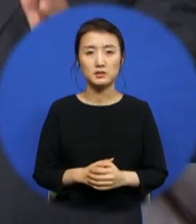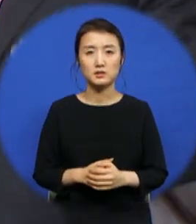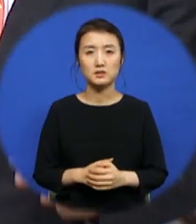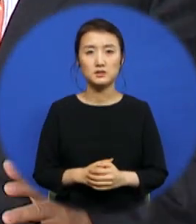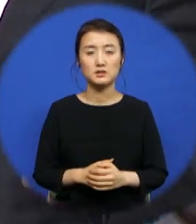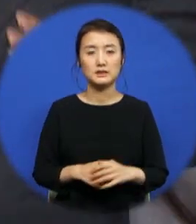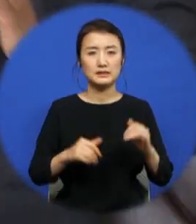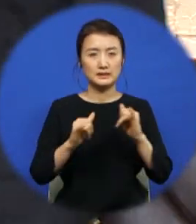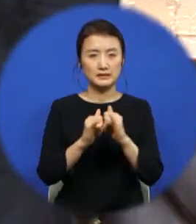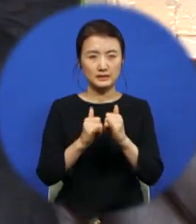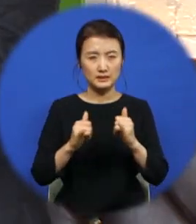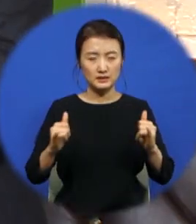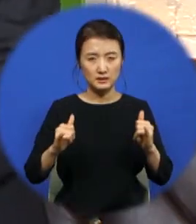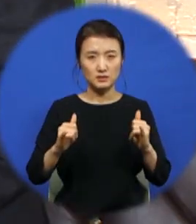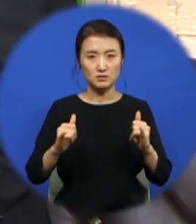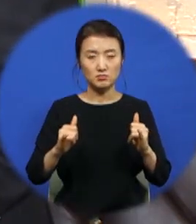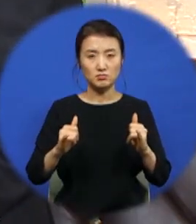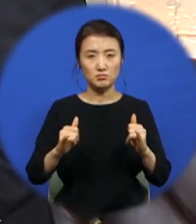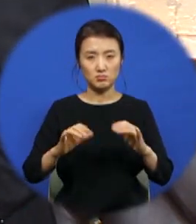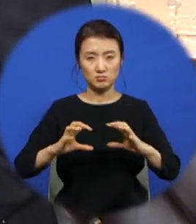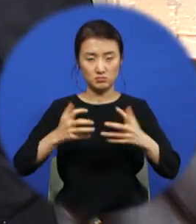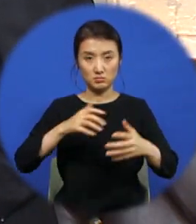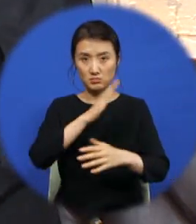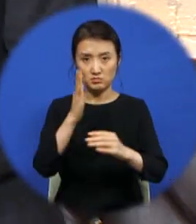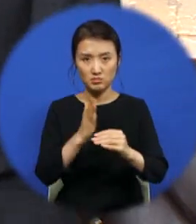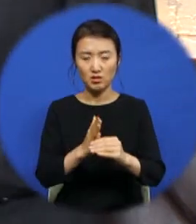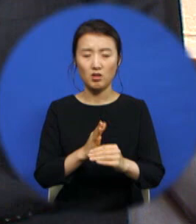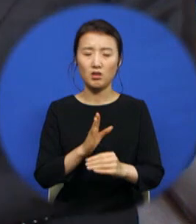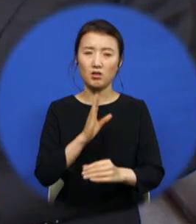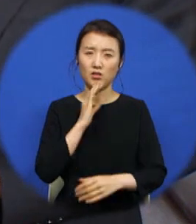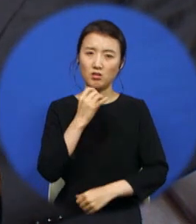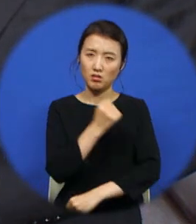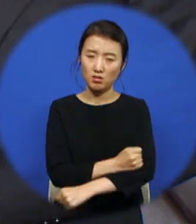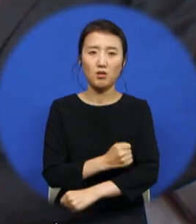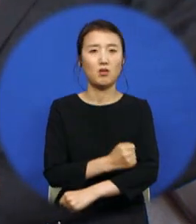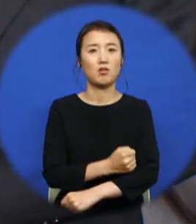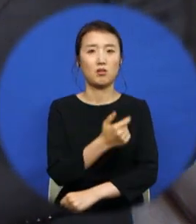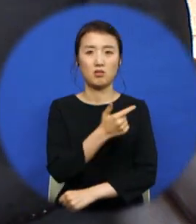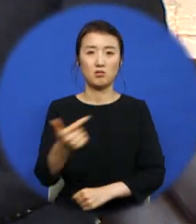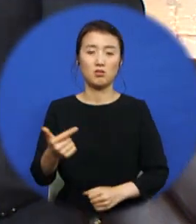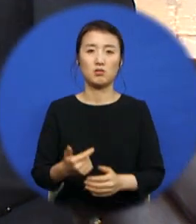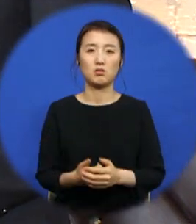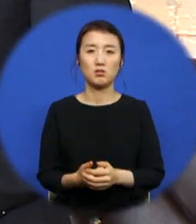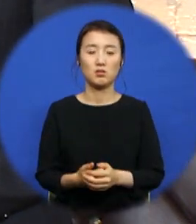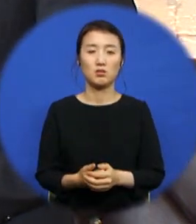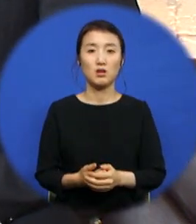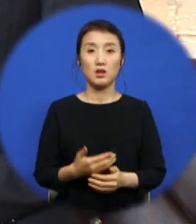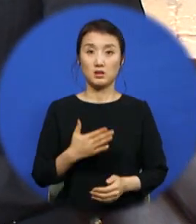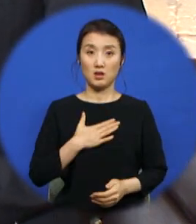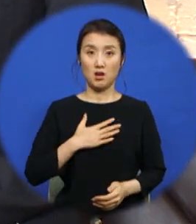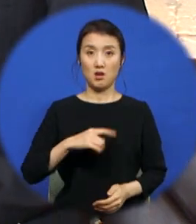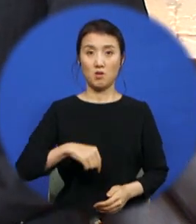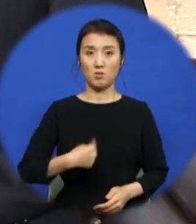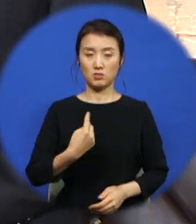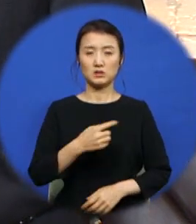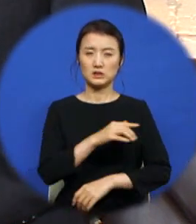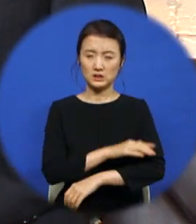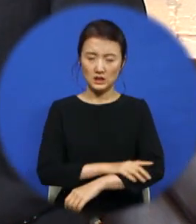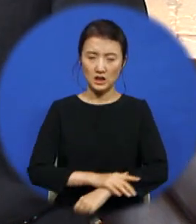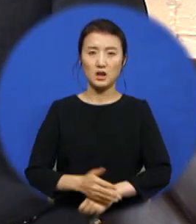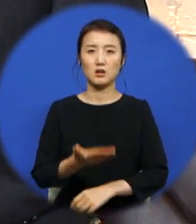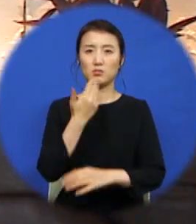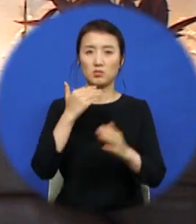섬 청난 기여를 한 겁니다 여러분 우리가 자기 혼자 잘 먹고 잘 살 나가는 게 인생의